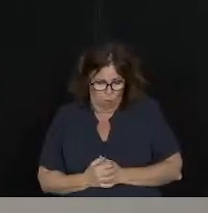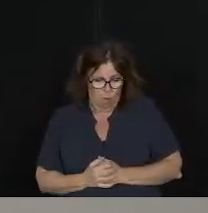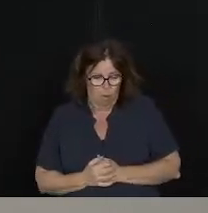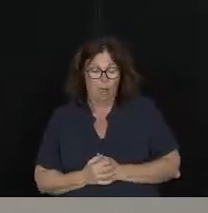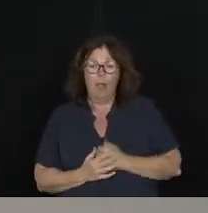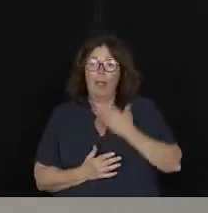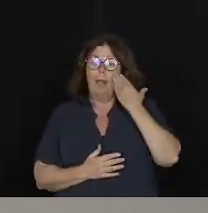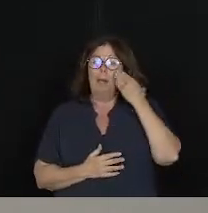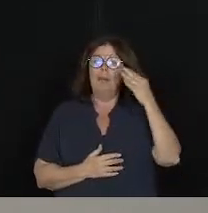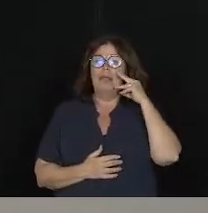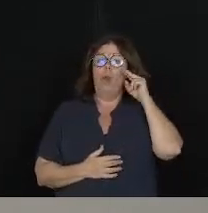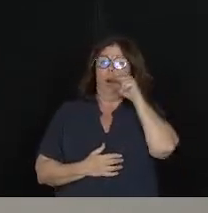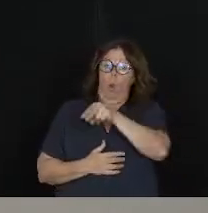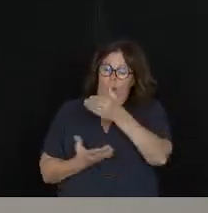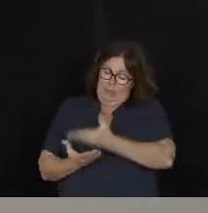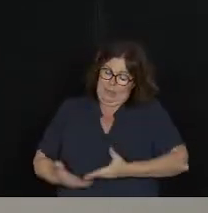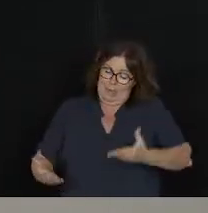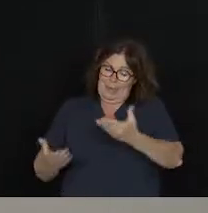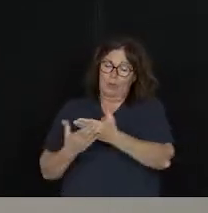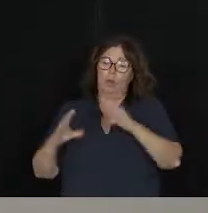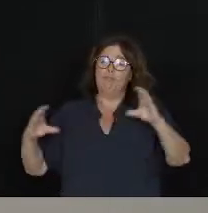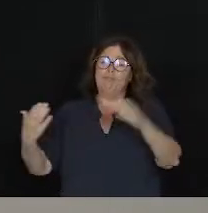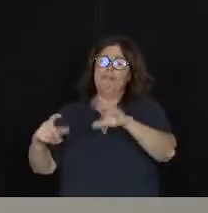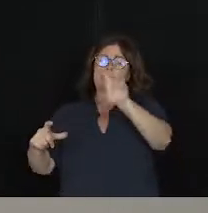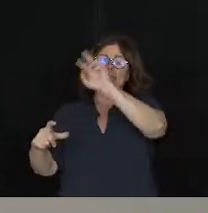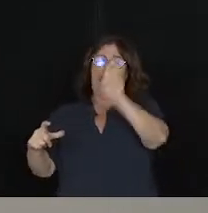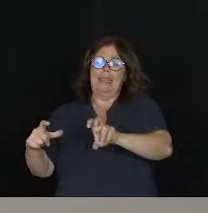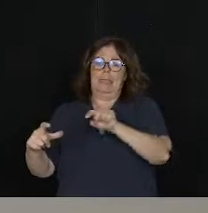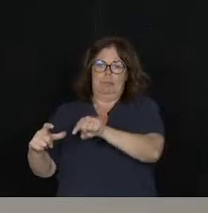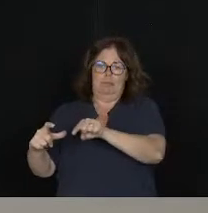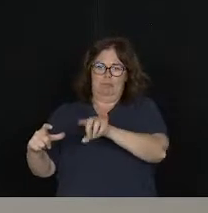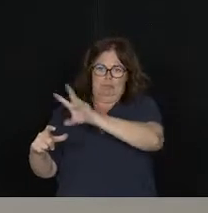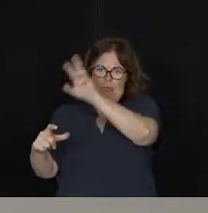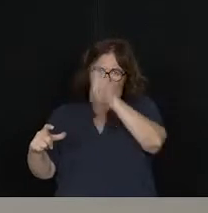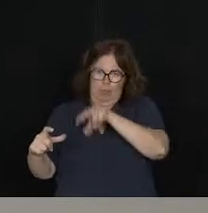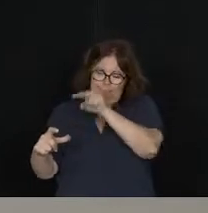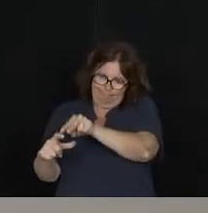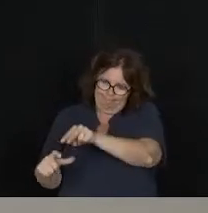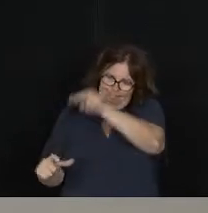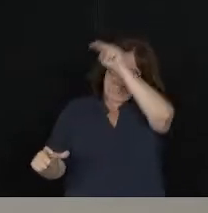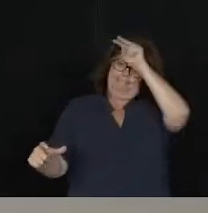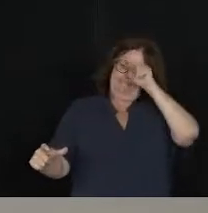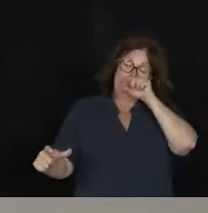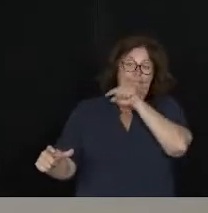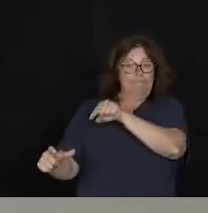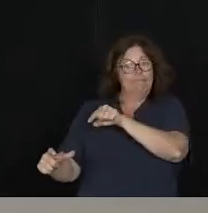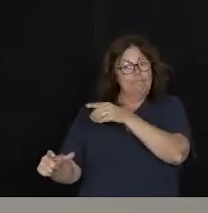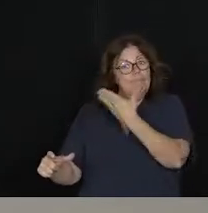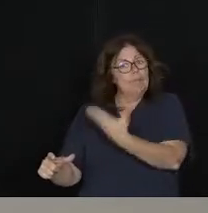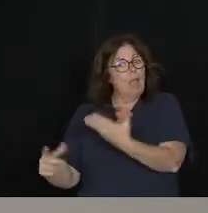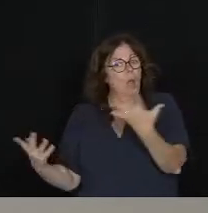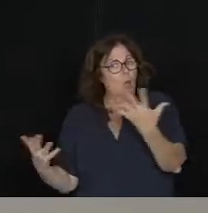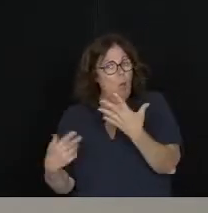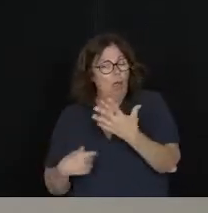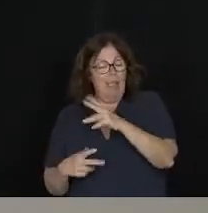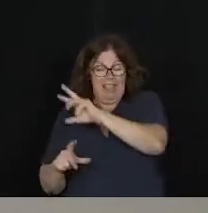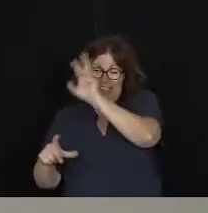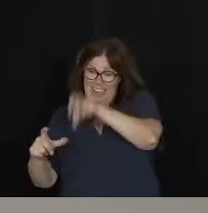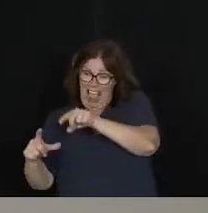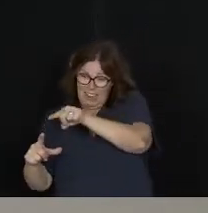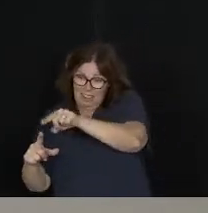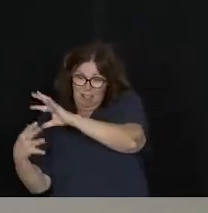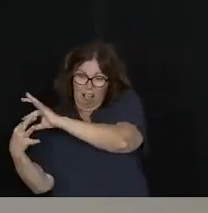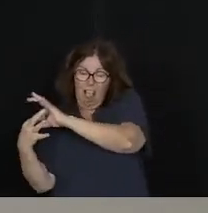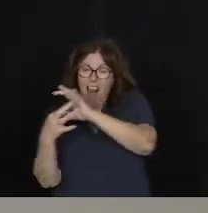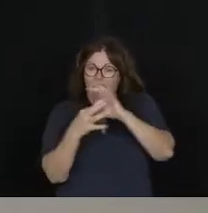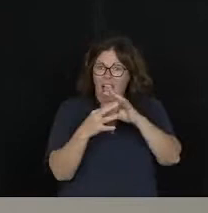quand on essaie de regarder le nazisme sous cet angle-là, et d'essayer de comprendre comment le nazisme a entretenu un rapport compliqué